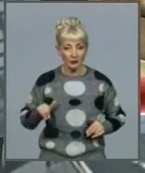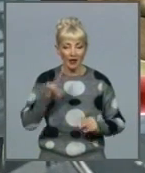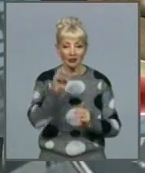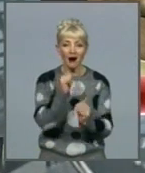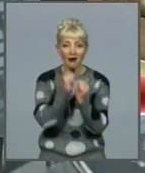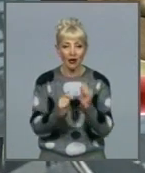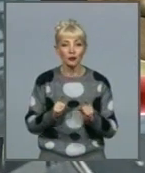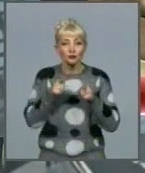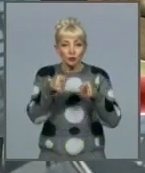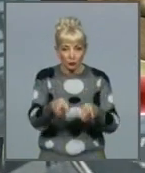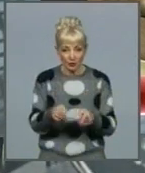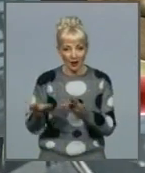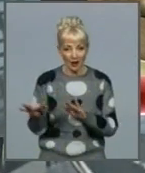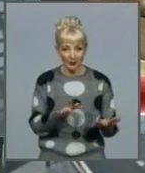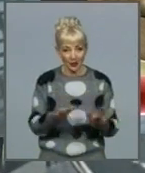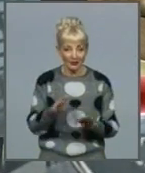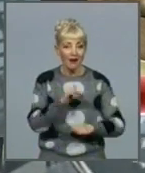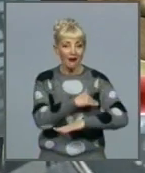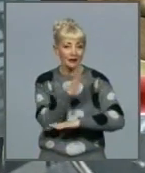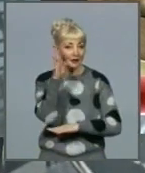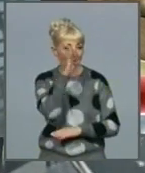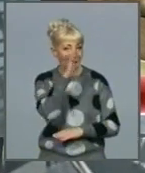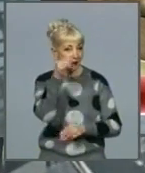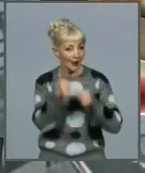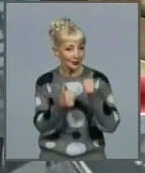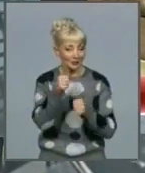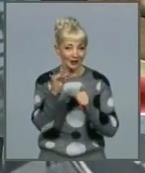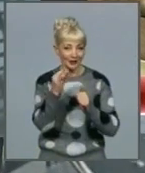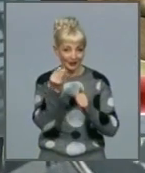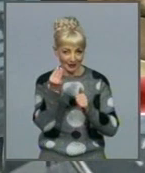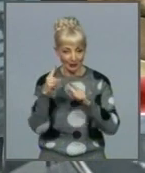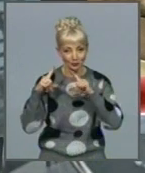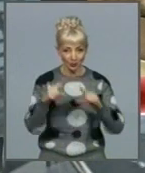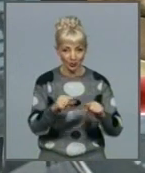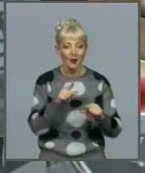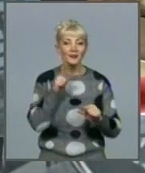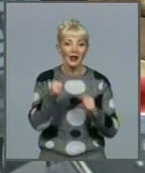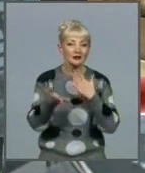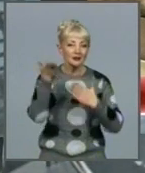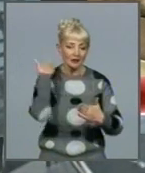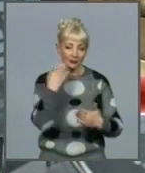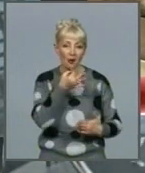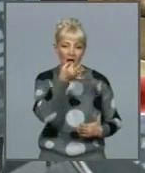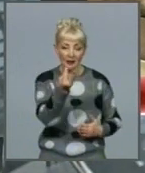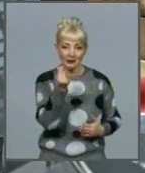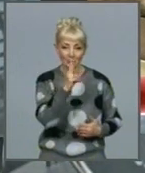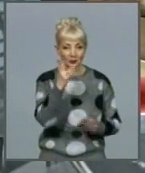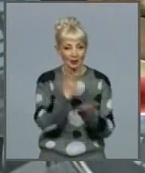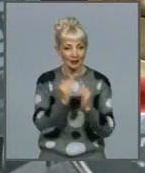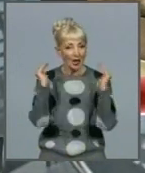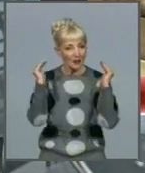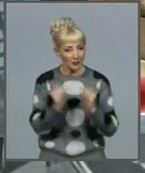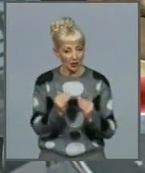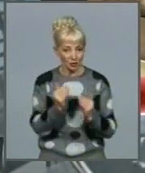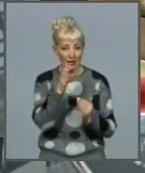намагаються підгледіти у конкурента і спустити ціну нижче. Вони давно ставлять ціну, яка є значно меншою собівартості підготовки.